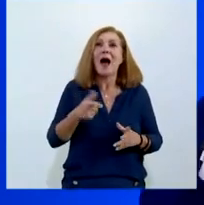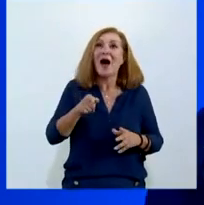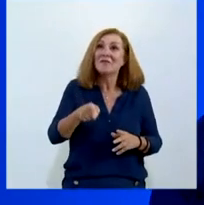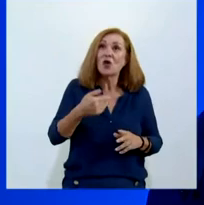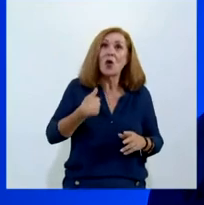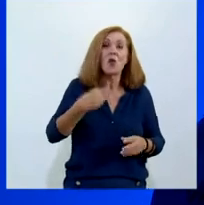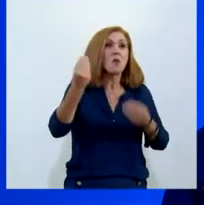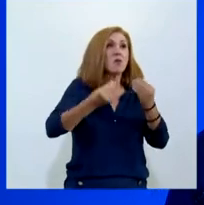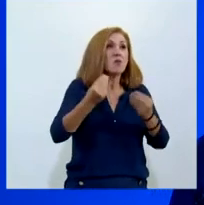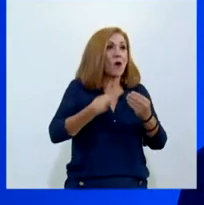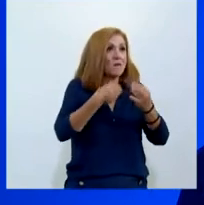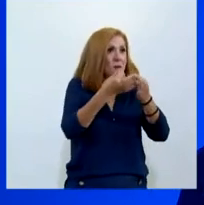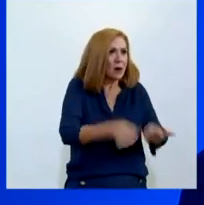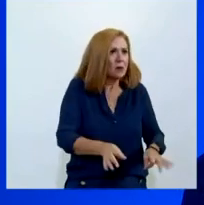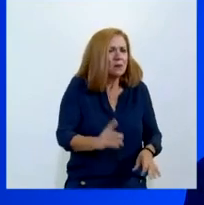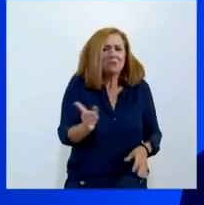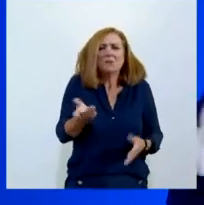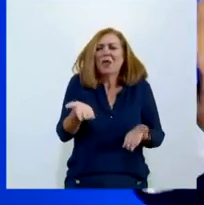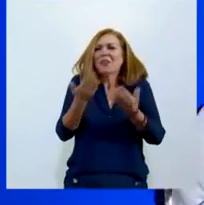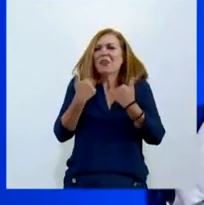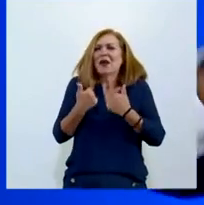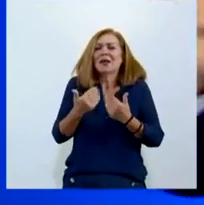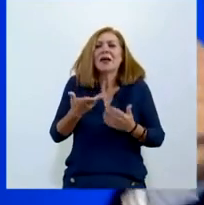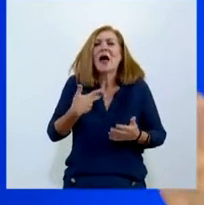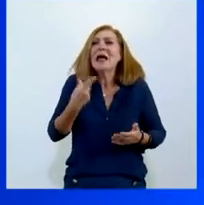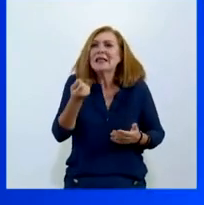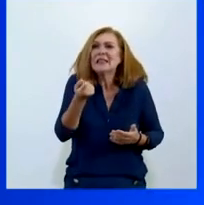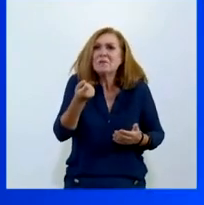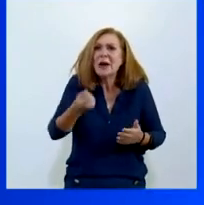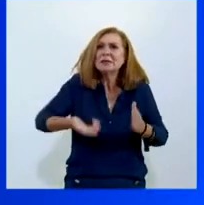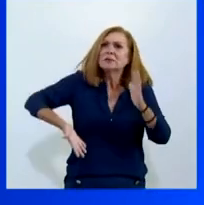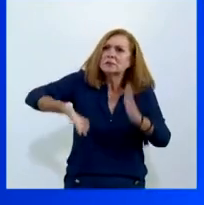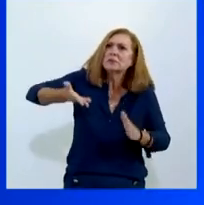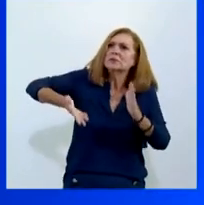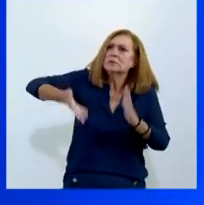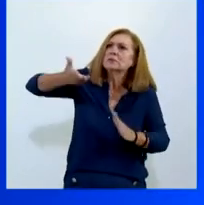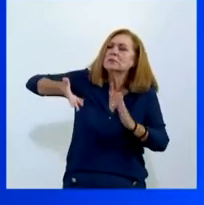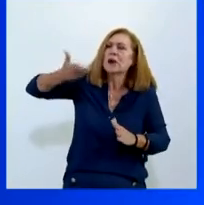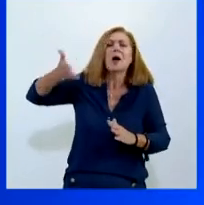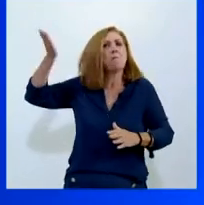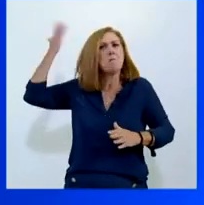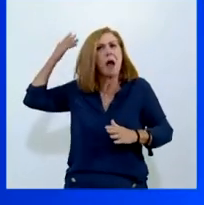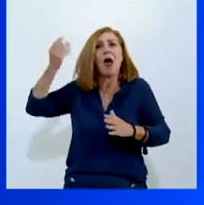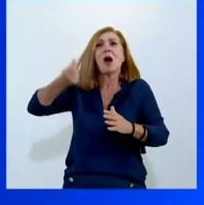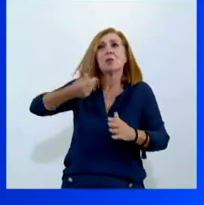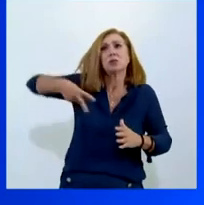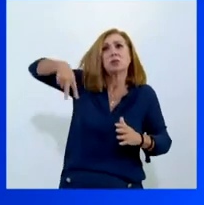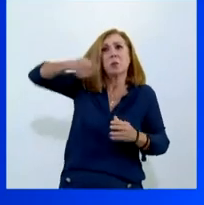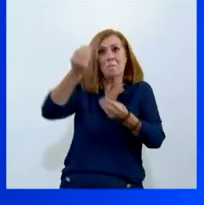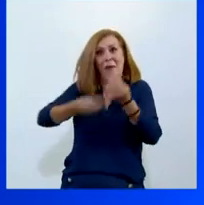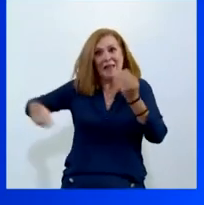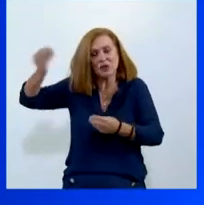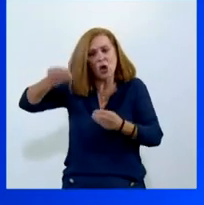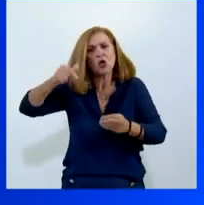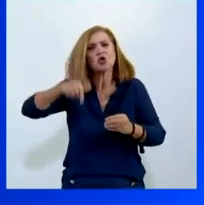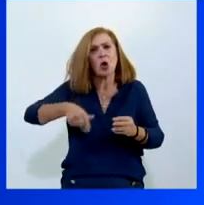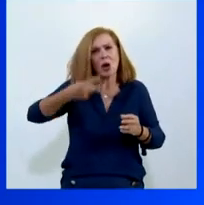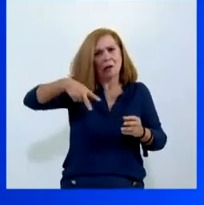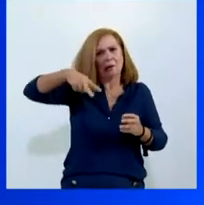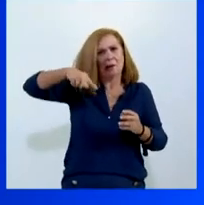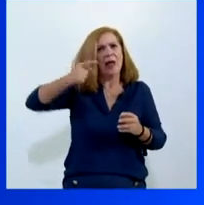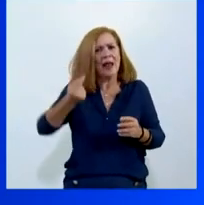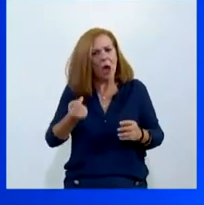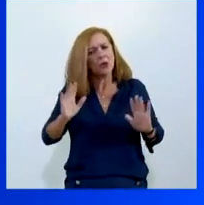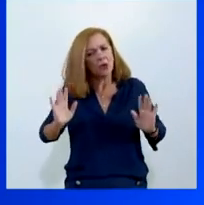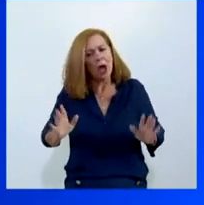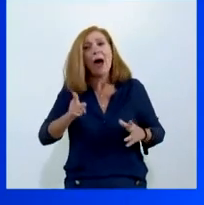οι τιμές έχουν ανέβει, απλά αυξάνονται λιγότερο από ό,τι αυξανόντουσαν στο παρελθόν. Η ακρίβεια είναι παγκόσμιο